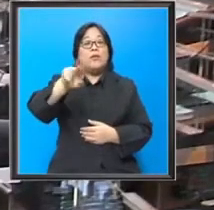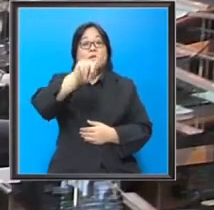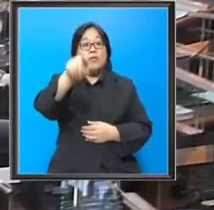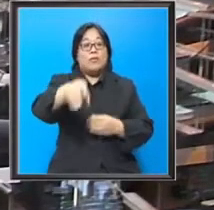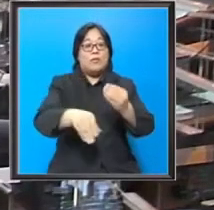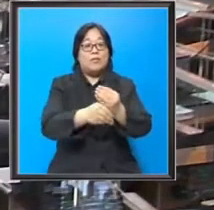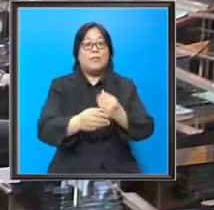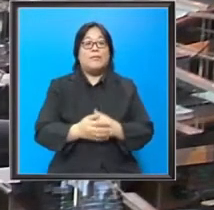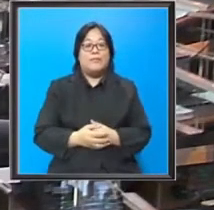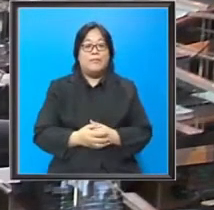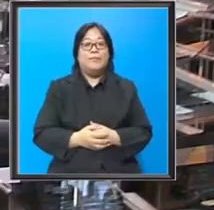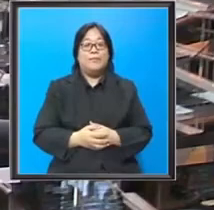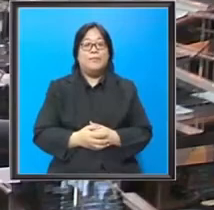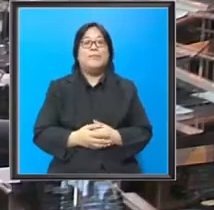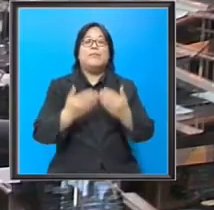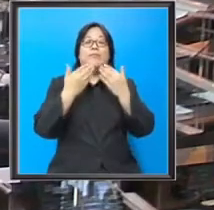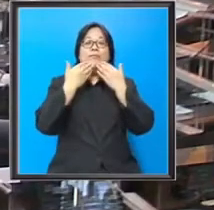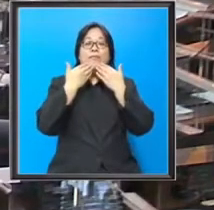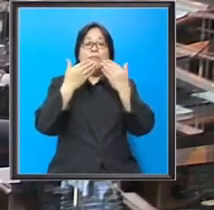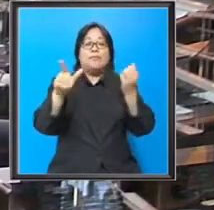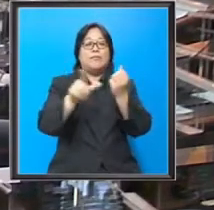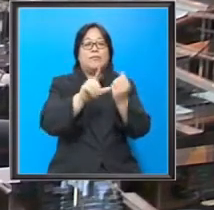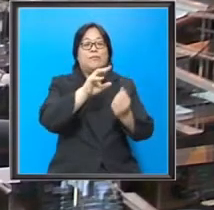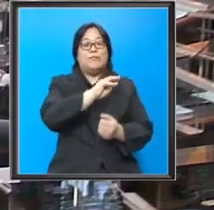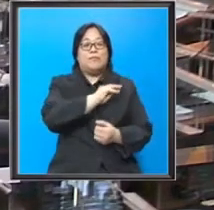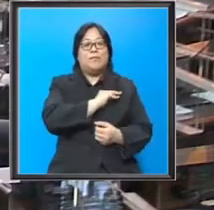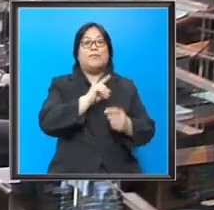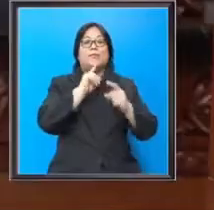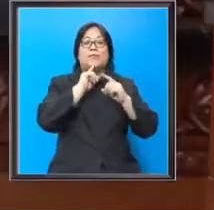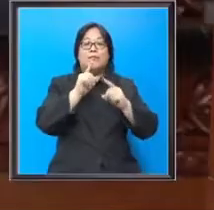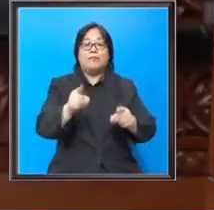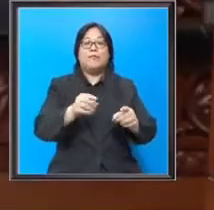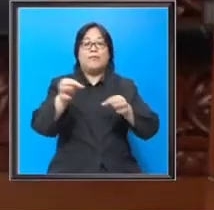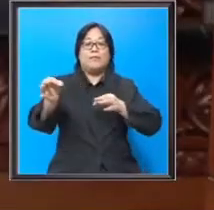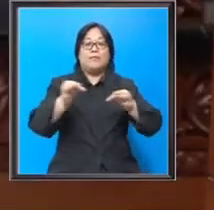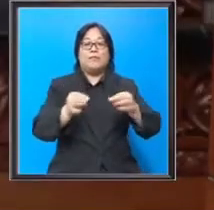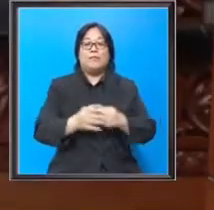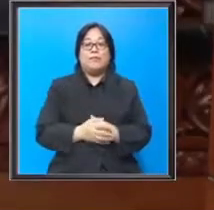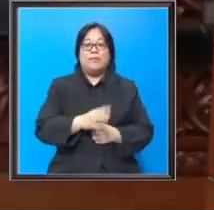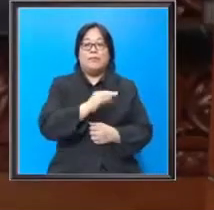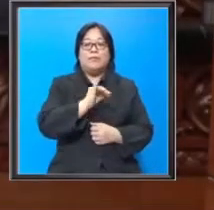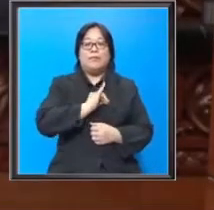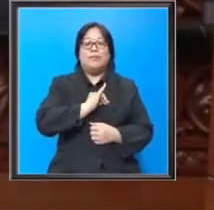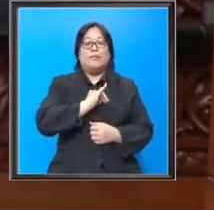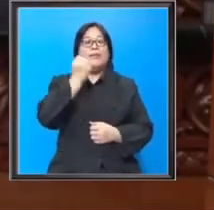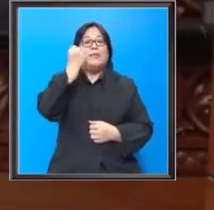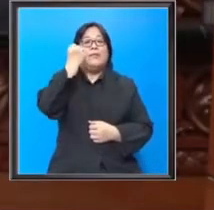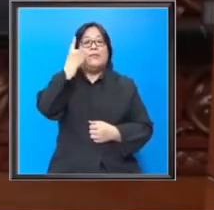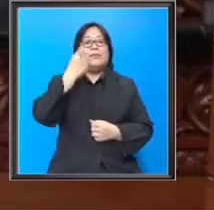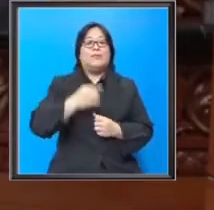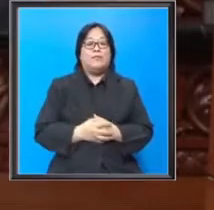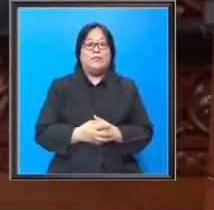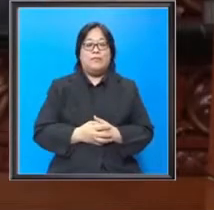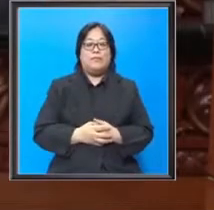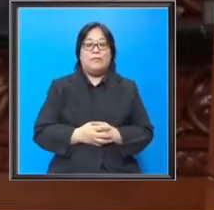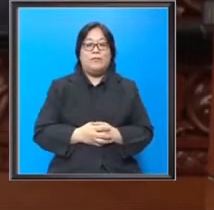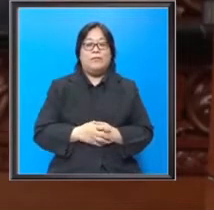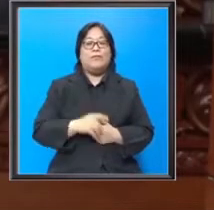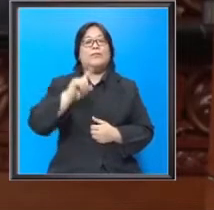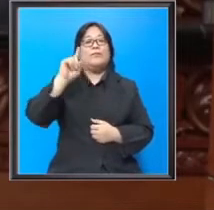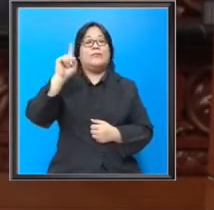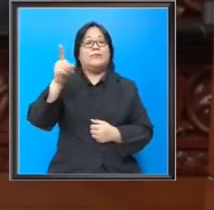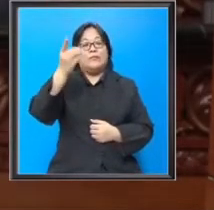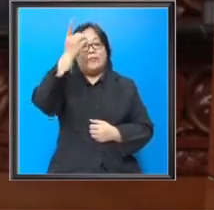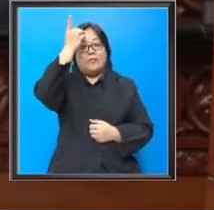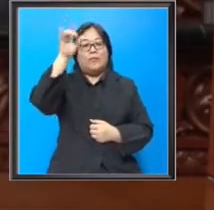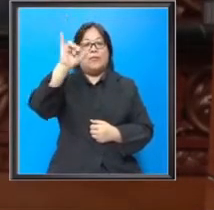semoga sehat ya Mbak menteri atas Open yang diberikan dan saya cukup memahaminya cuman